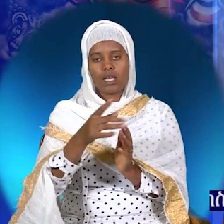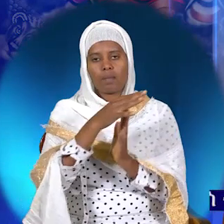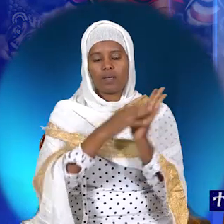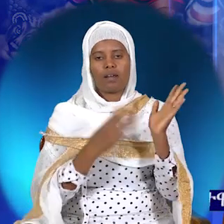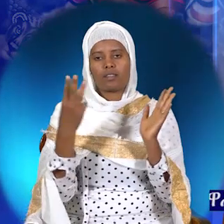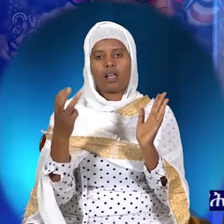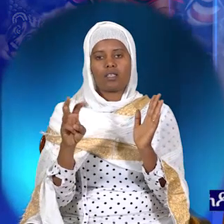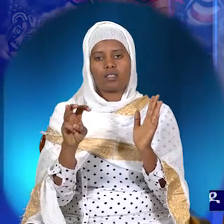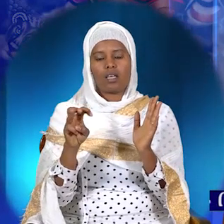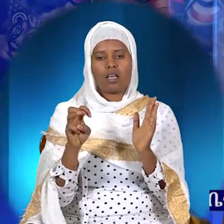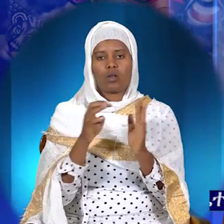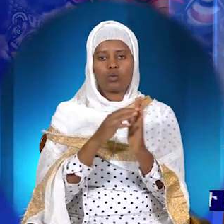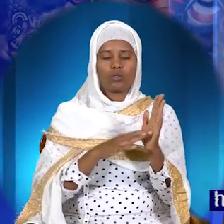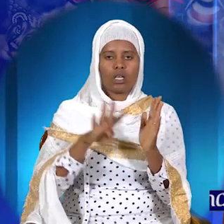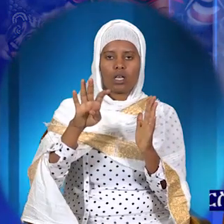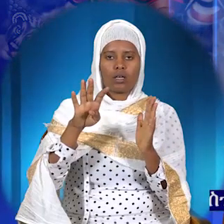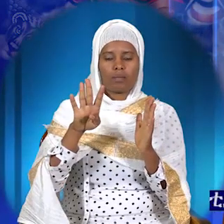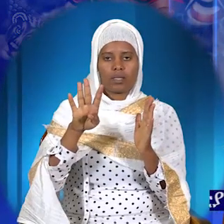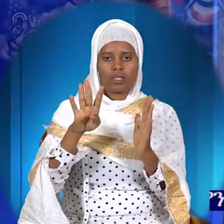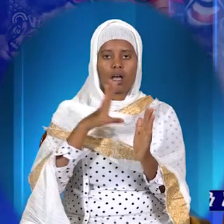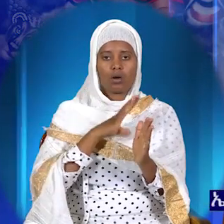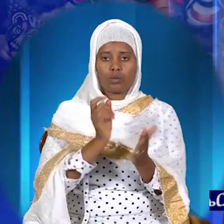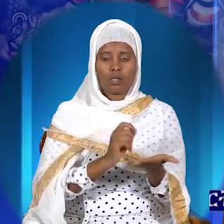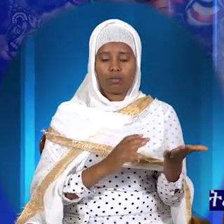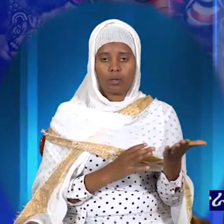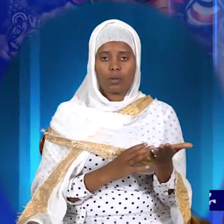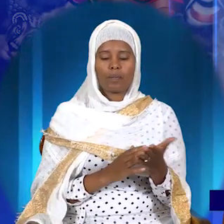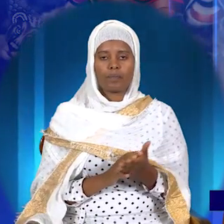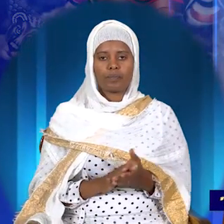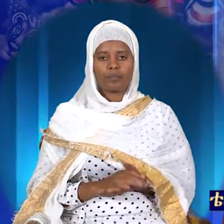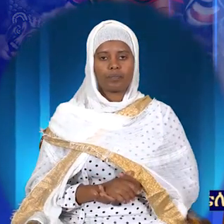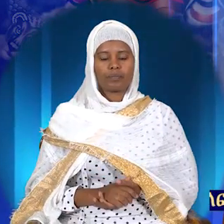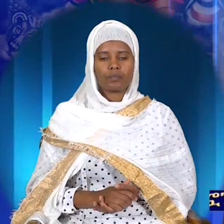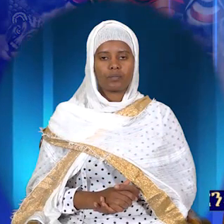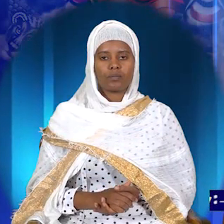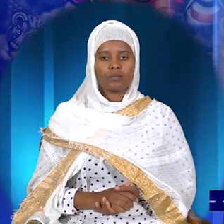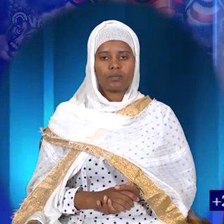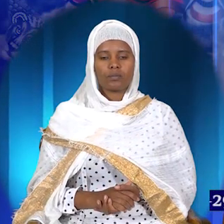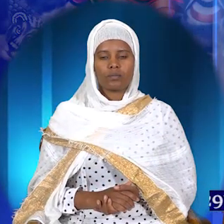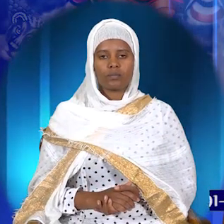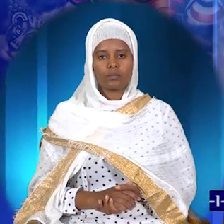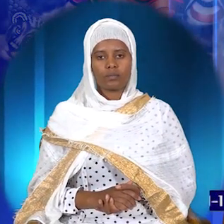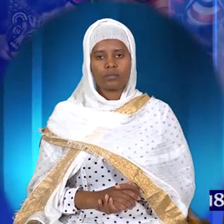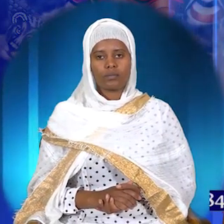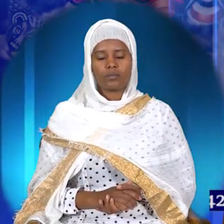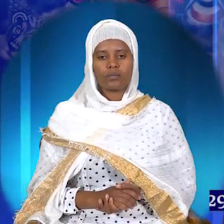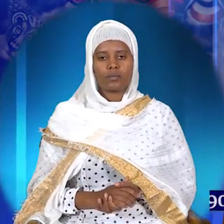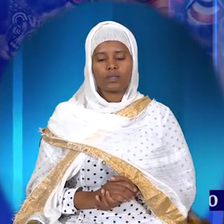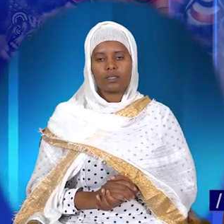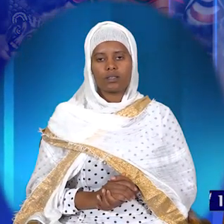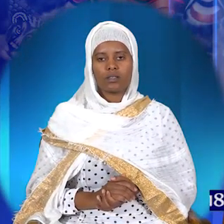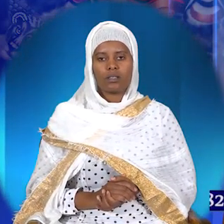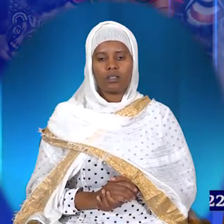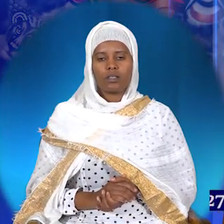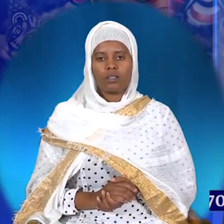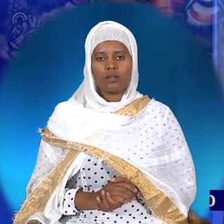30 ፍቕዲ 4 እውን ኣብ መፅሓፈ ምሳሌ ምዕራፍ 30 ፍቕዲ 4 እውን መኑ ስሙ ወመኑ ውእቱ ስመ